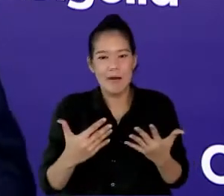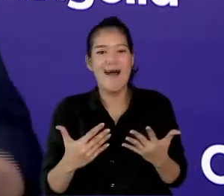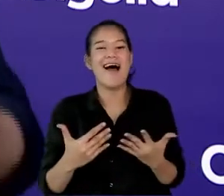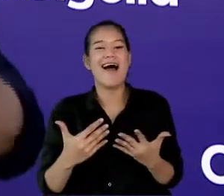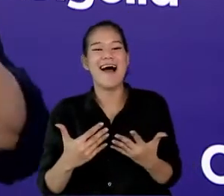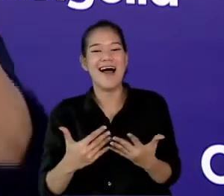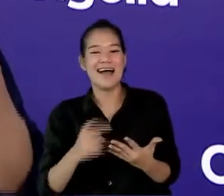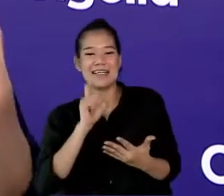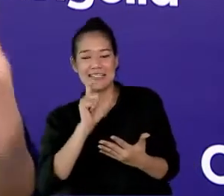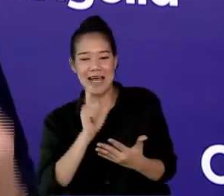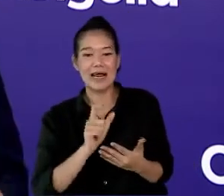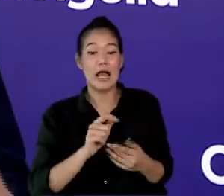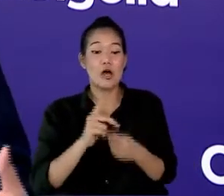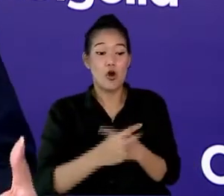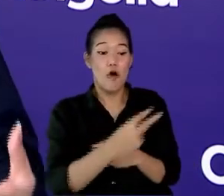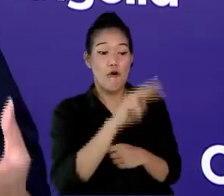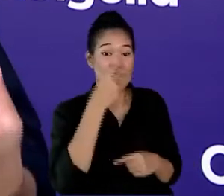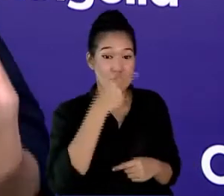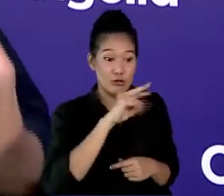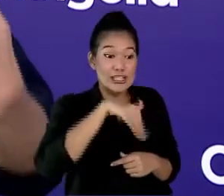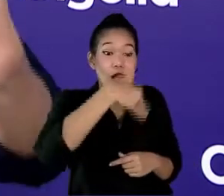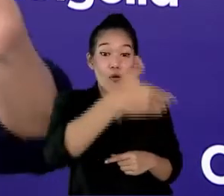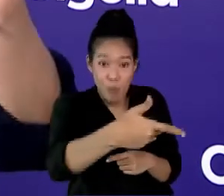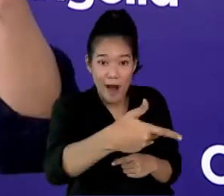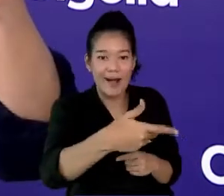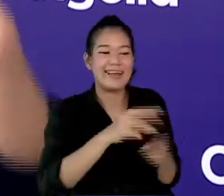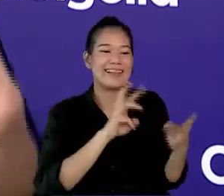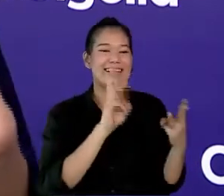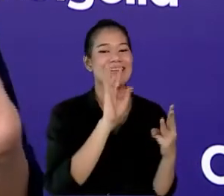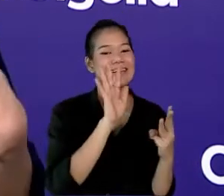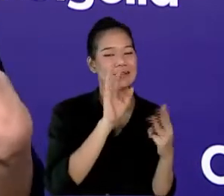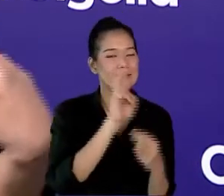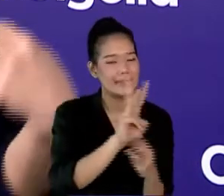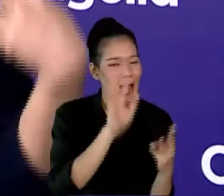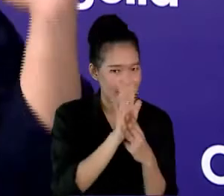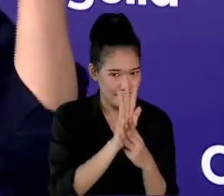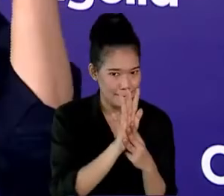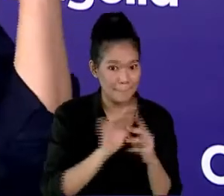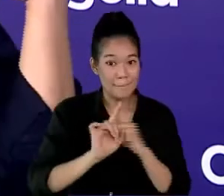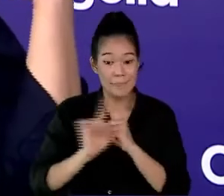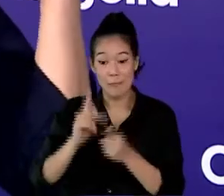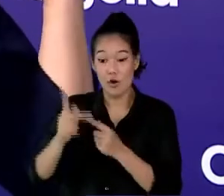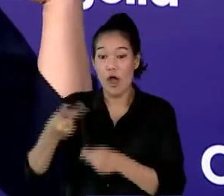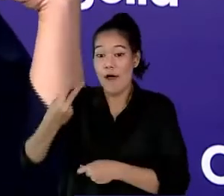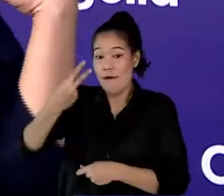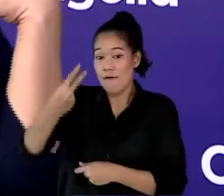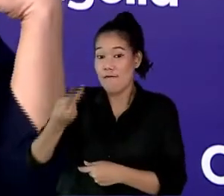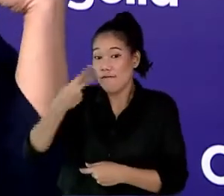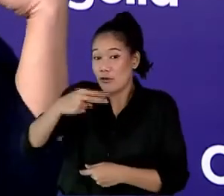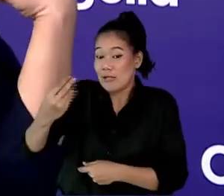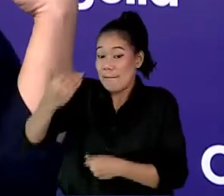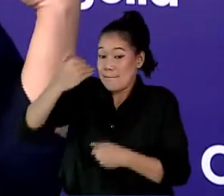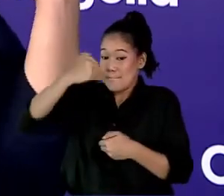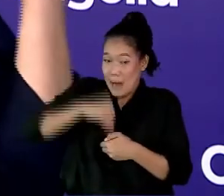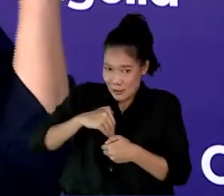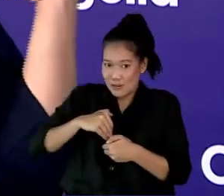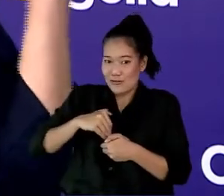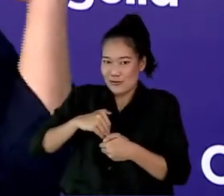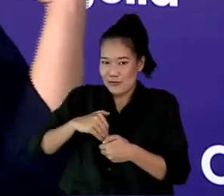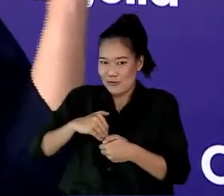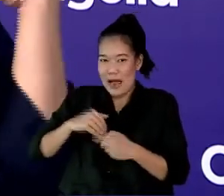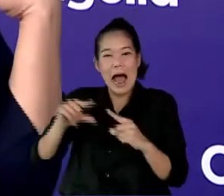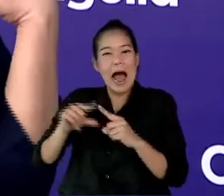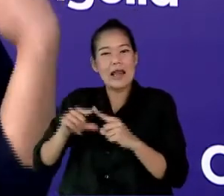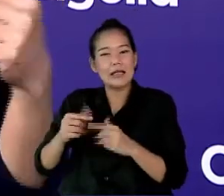pertahanan di luar, mencegah virus masuk. Dan kalau sampai terpaksa virus itu masuk, pertahanan kita di dalam yaitu vaksinasi itu